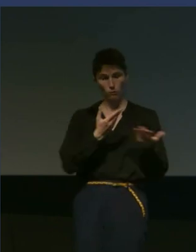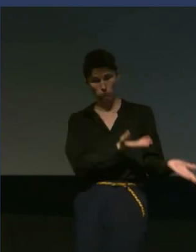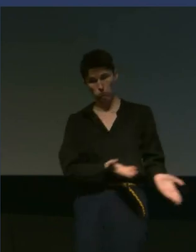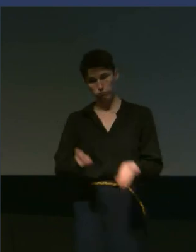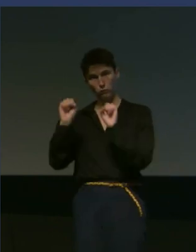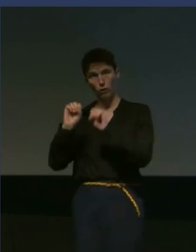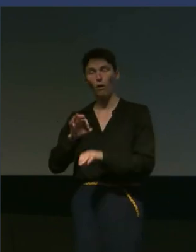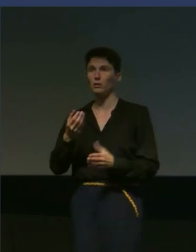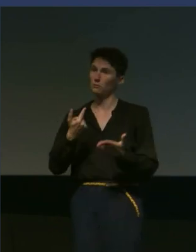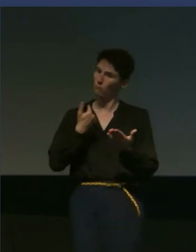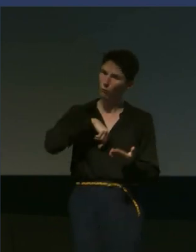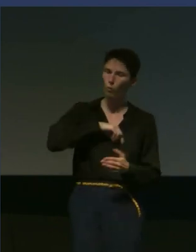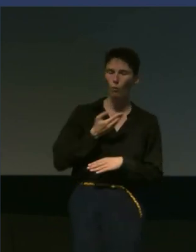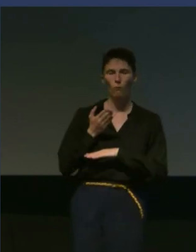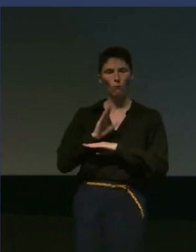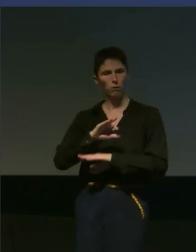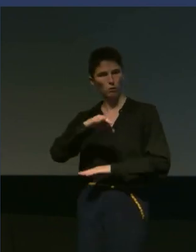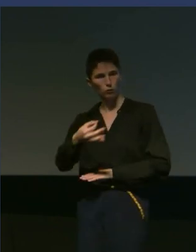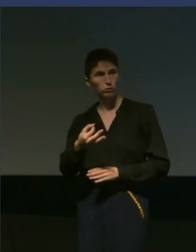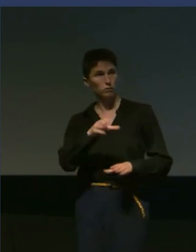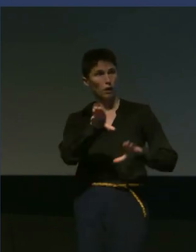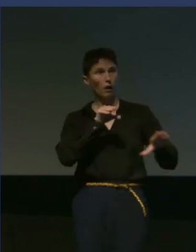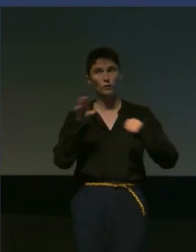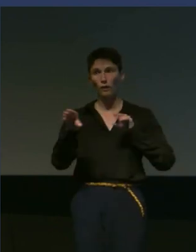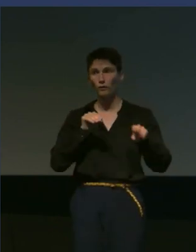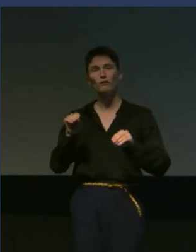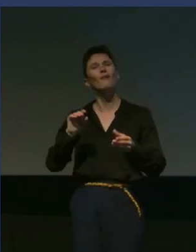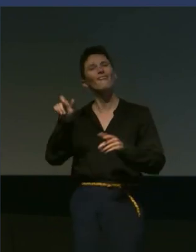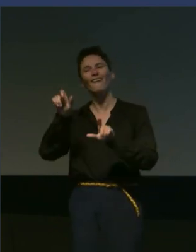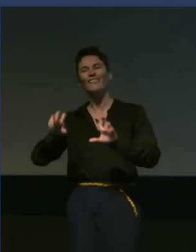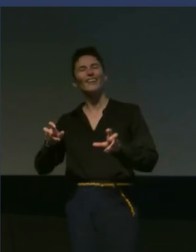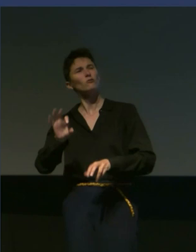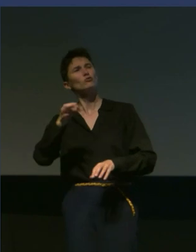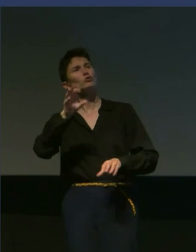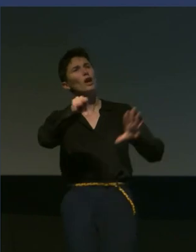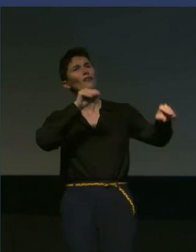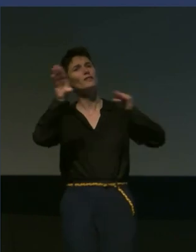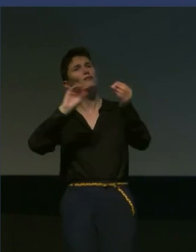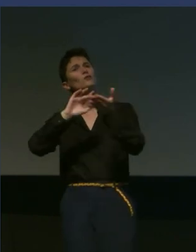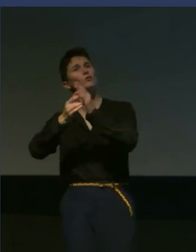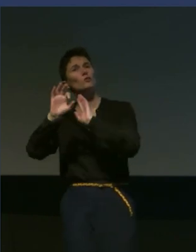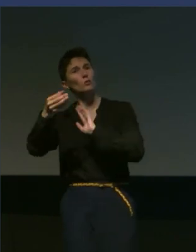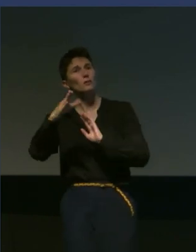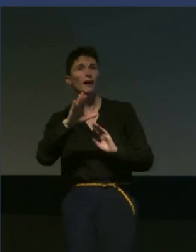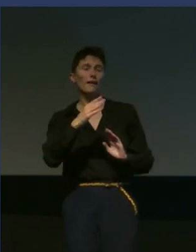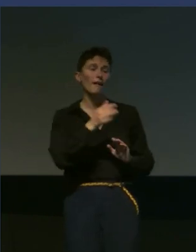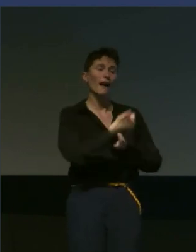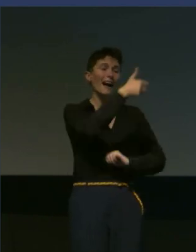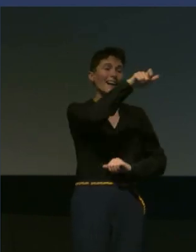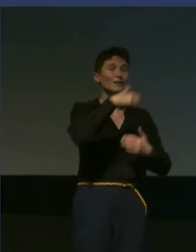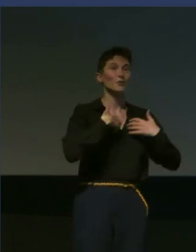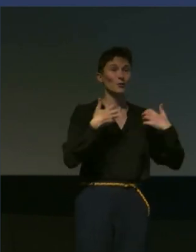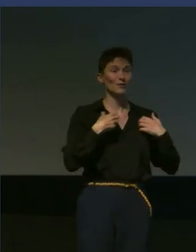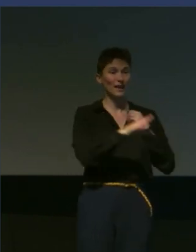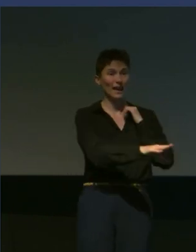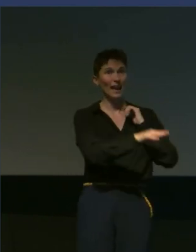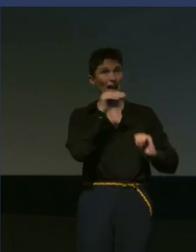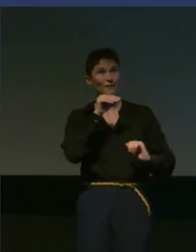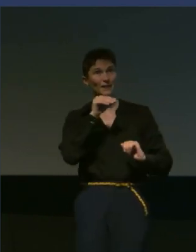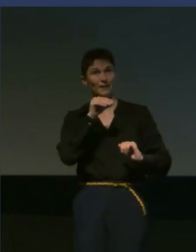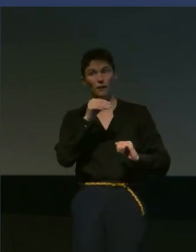une représentative où on invite tout le monde. Et en fait, il invite un seul scientifique sur un plateau télé où tout le